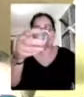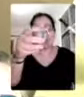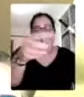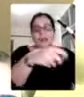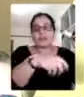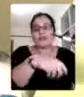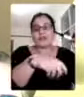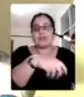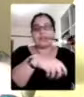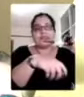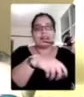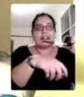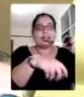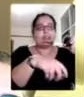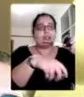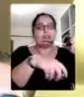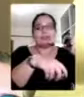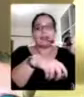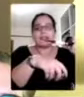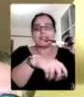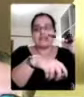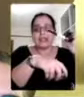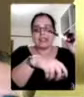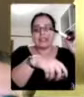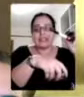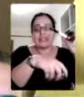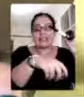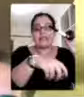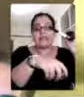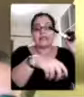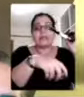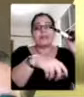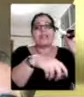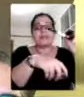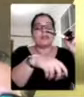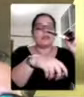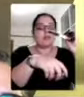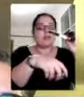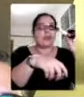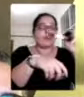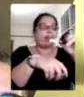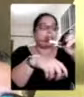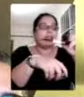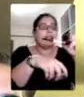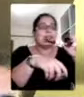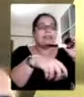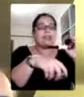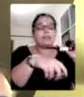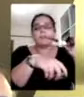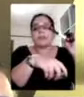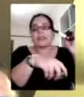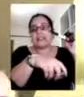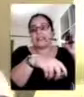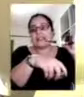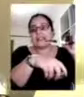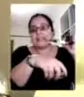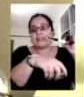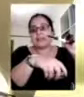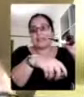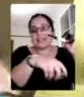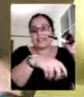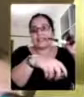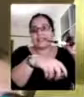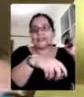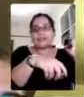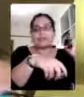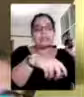tane şey cam kül tablası vardı. O kül tablasını aynı şekilde kırdım ama benim kırma olayım çok komedi. Yine Pipo ile deneyler